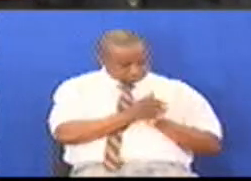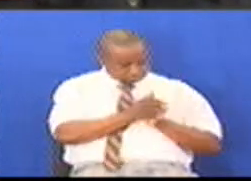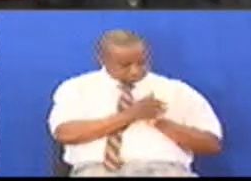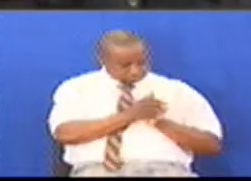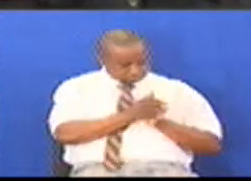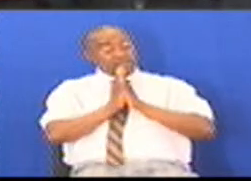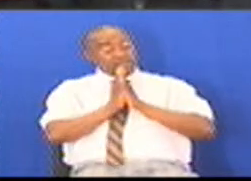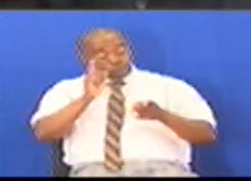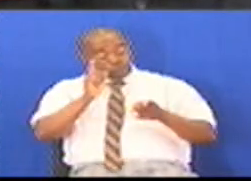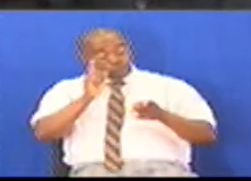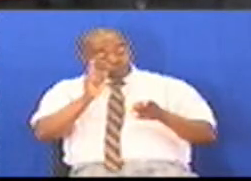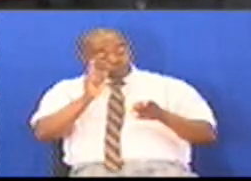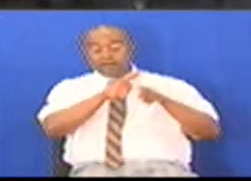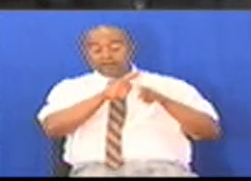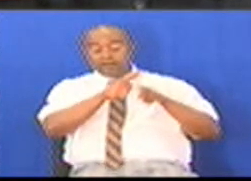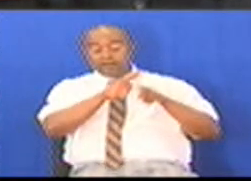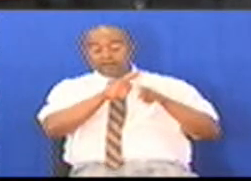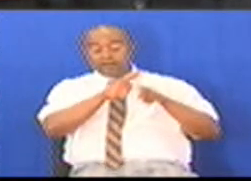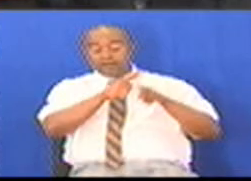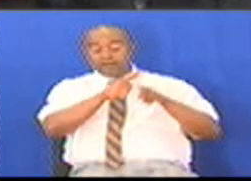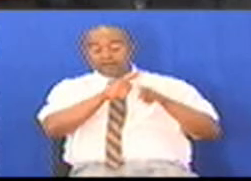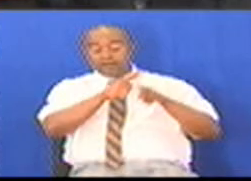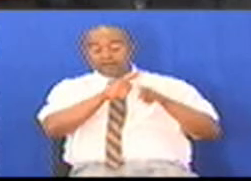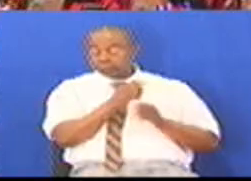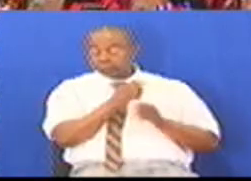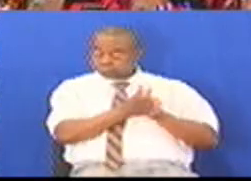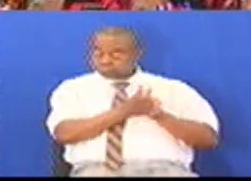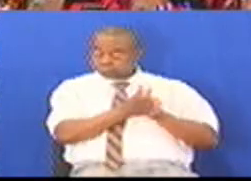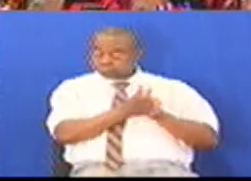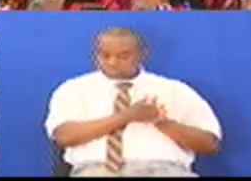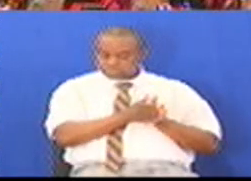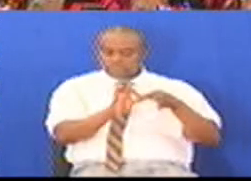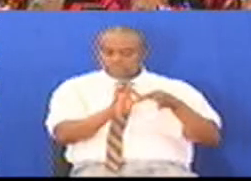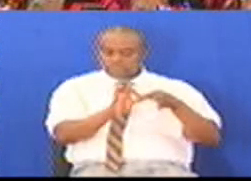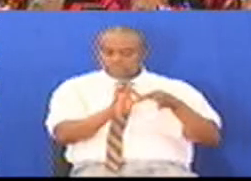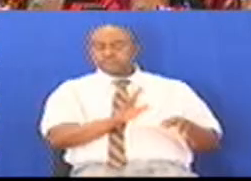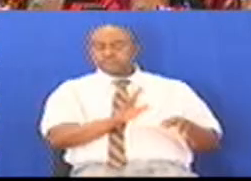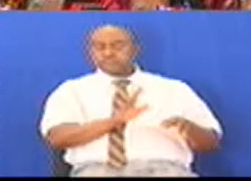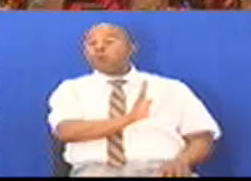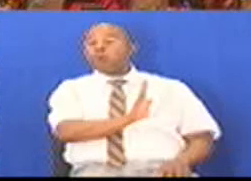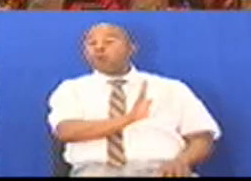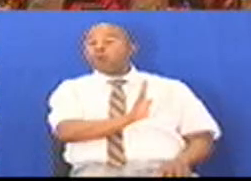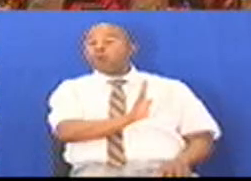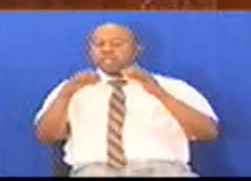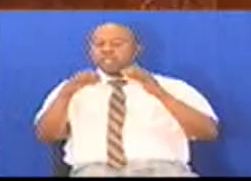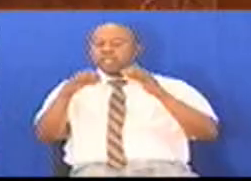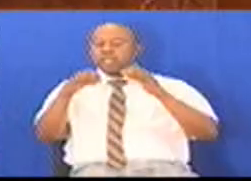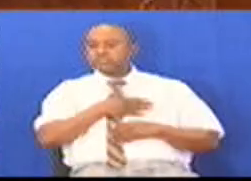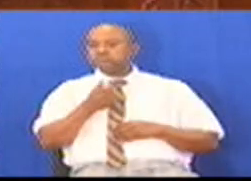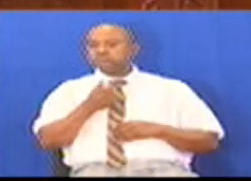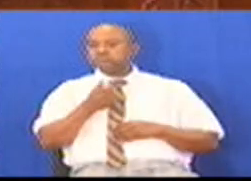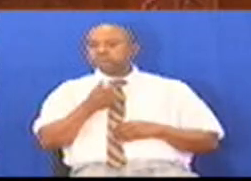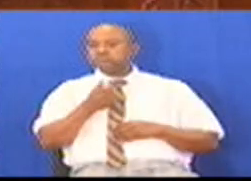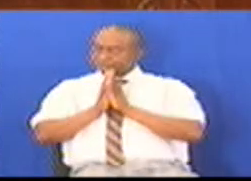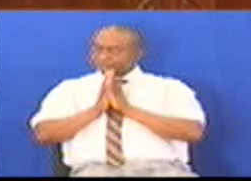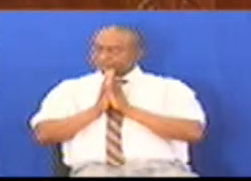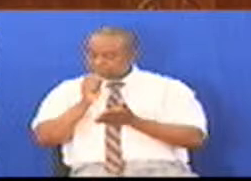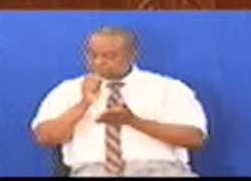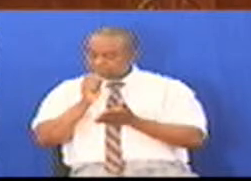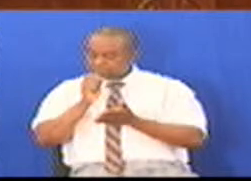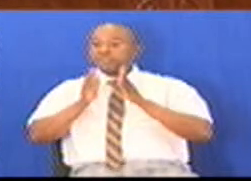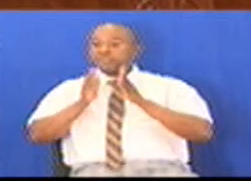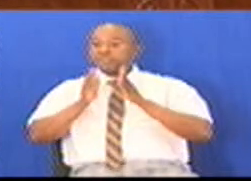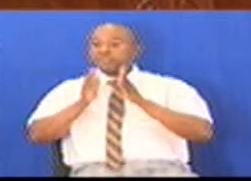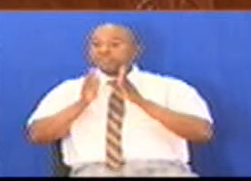Kijaji, Mheshimiwa Naibu Waziri wa Fedha na Mipango, kwa ushirikiano wao kwa kamati. Nawashukuru Katibu Mkuu na